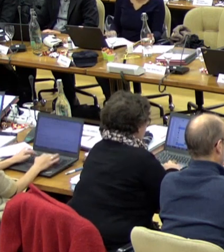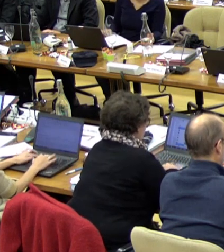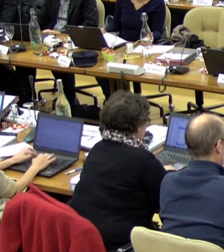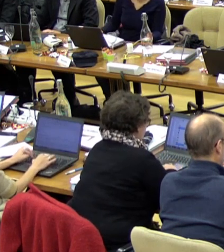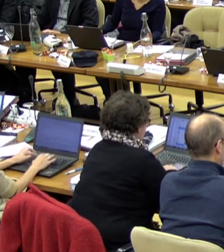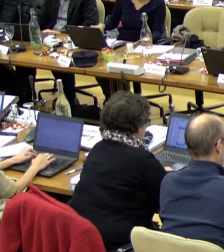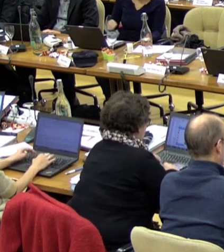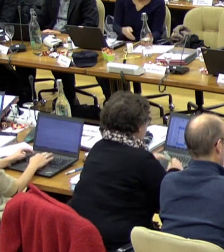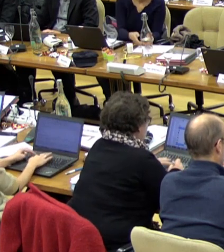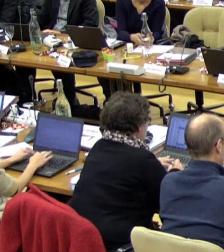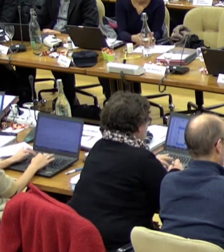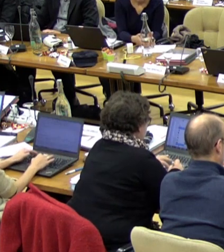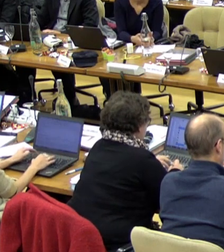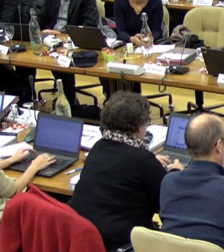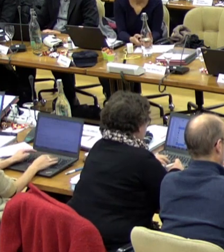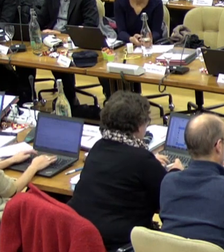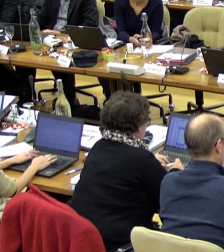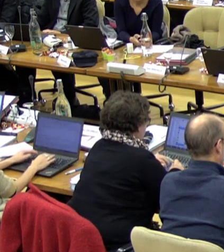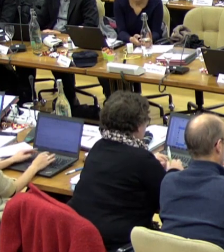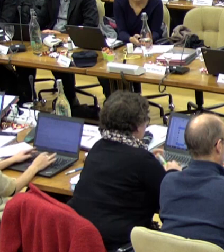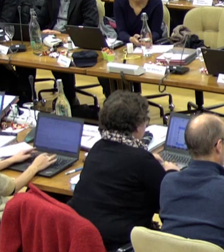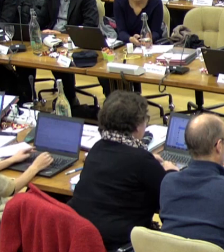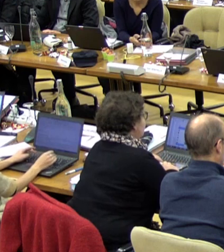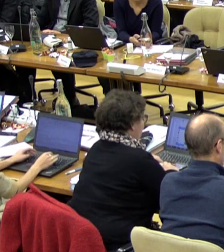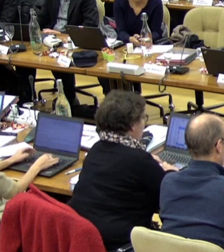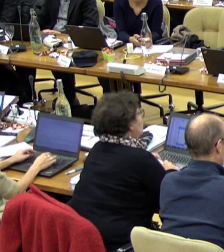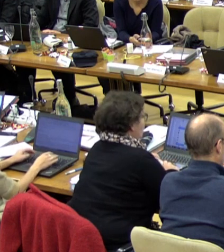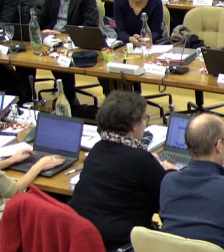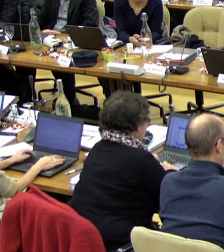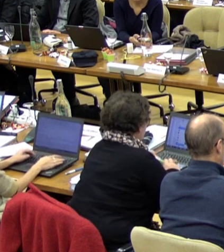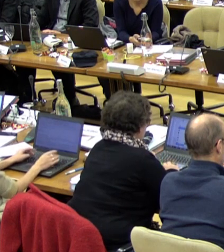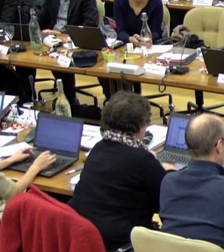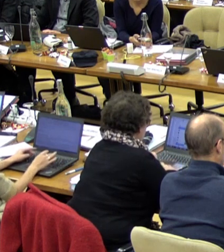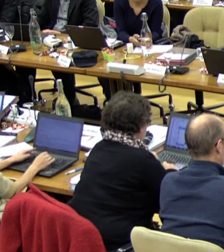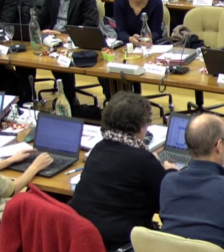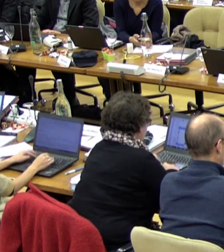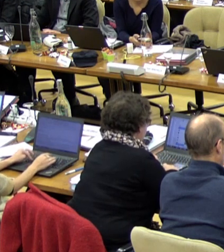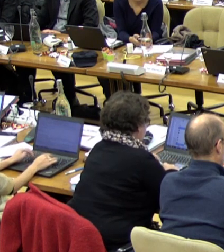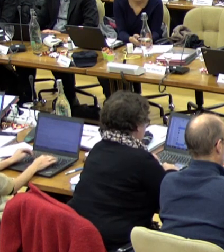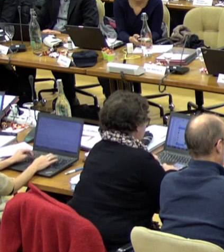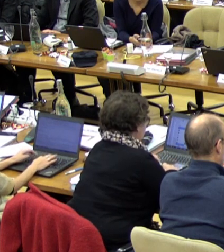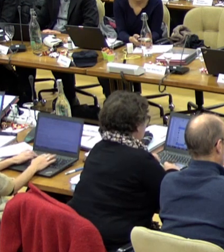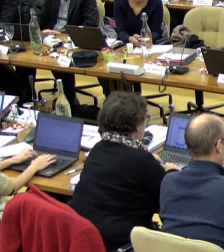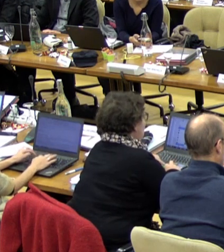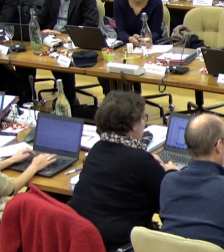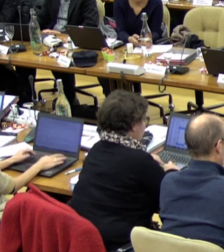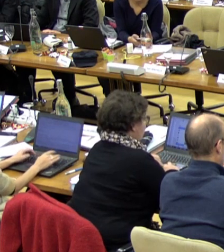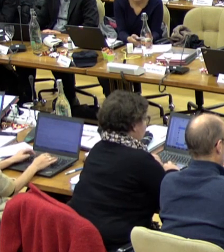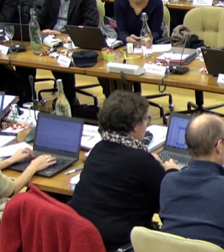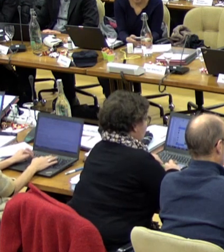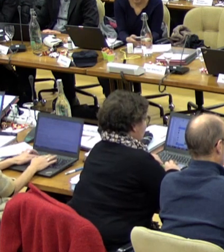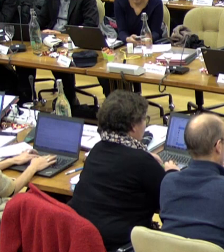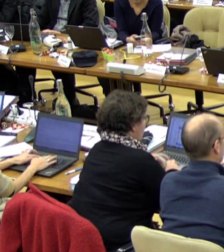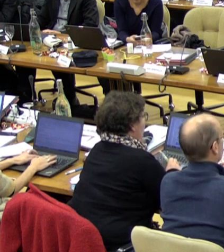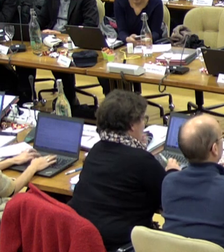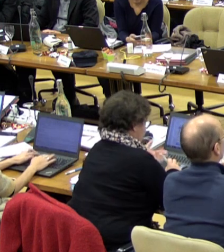informer les membres de ce conseil municipal c'est que j'ai écrit le 12 décembre au président de l'association créatif du sud pour lui